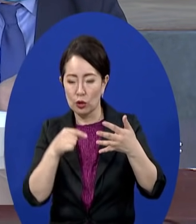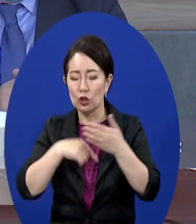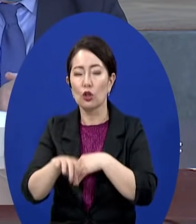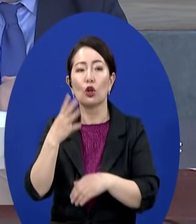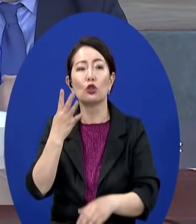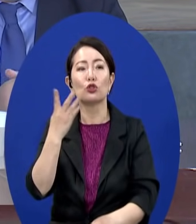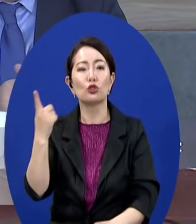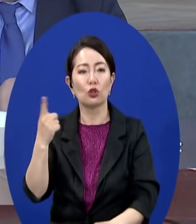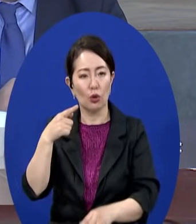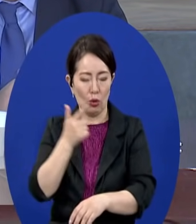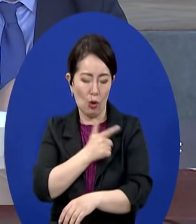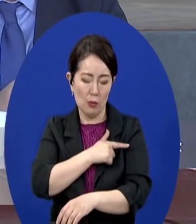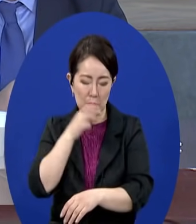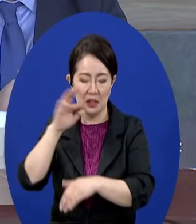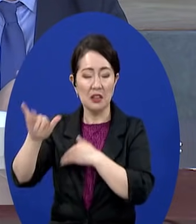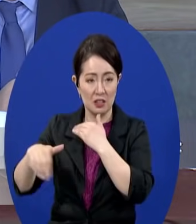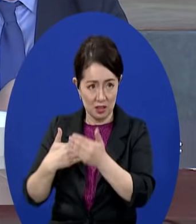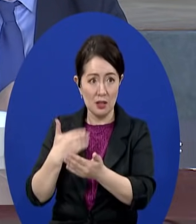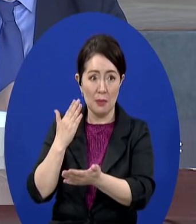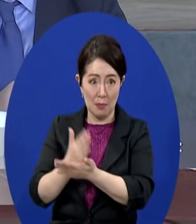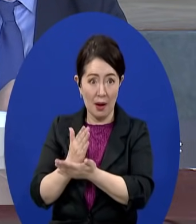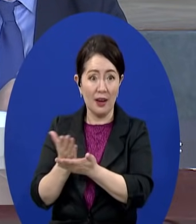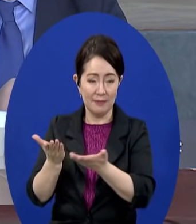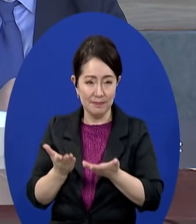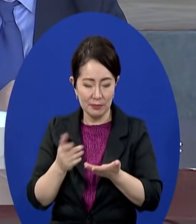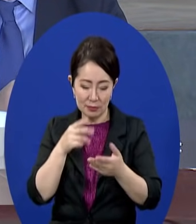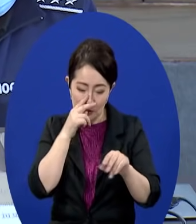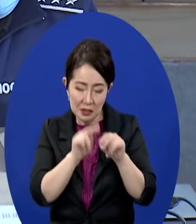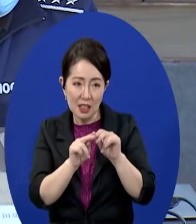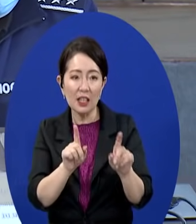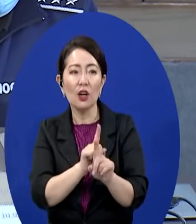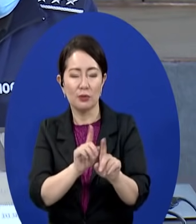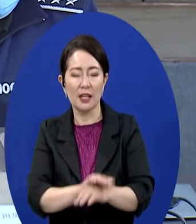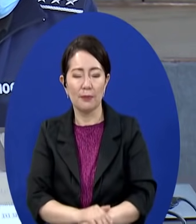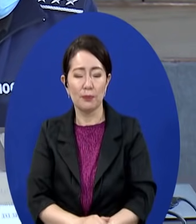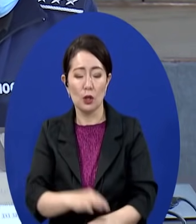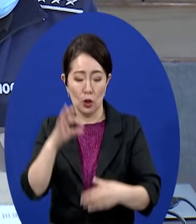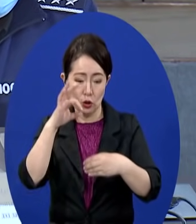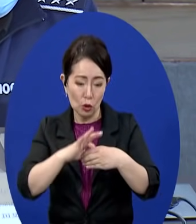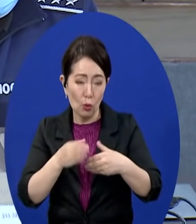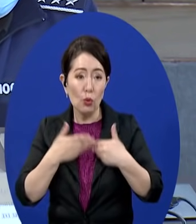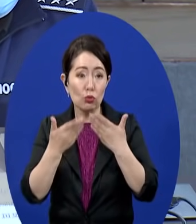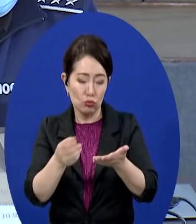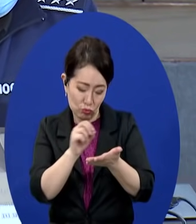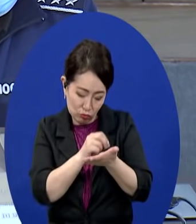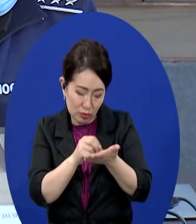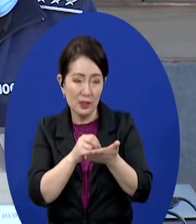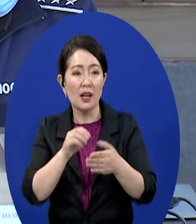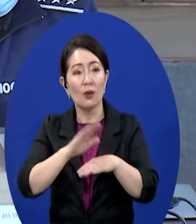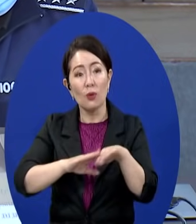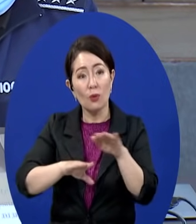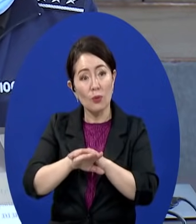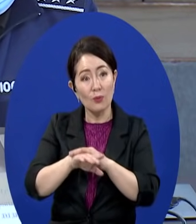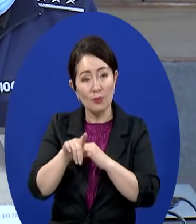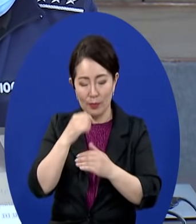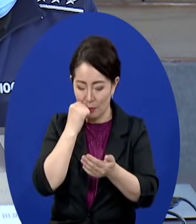гомд мэдээлэл цагдаагийн байгууллагад бүрдэгдээд шалгагдаж байна гэсэн. Сонгол өх иргэн хурууны хийгээ баталгаажуулан санал өгнө. Хэрэг бүртгэлийн